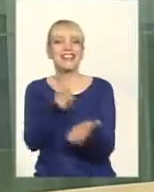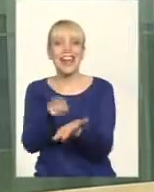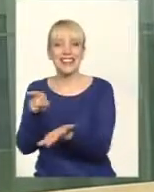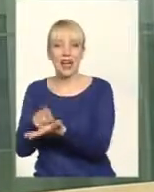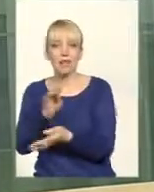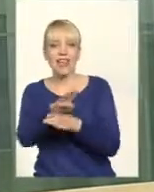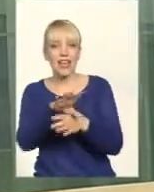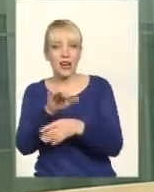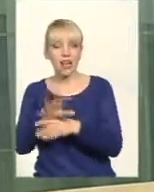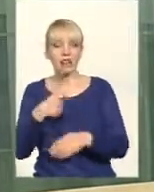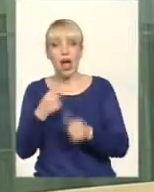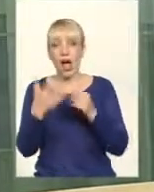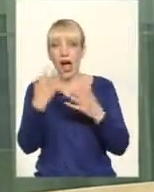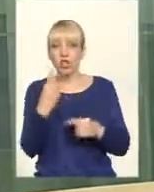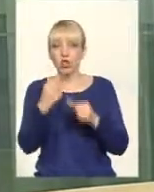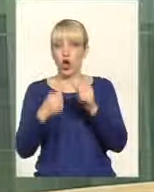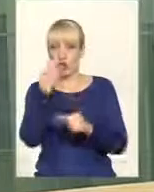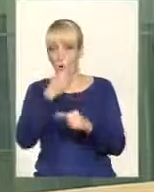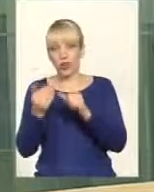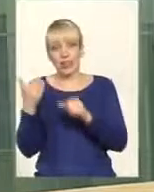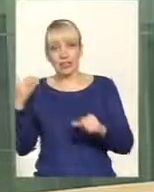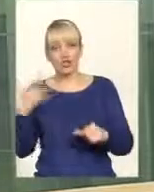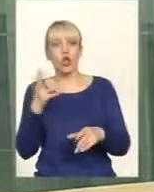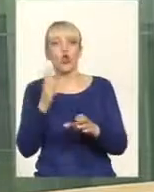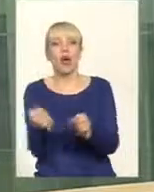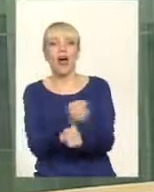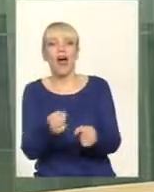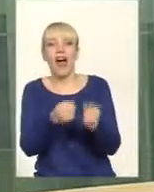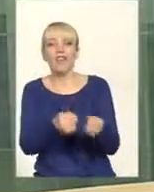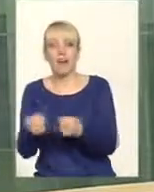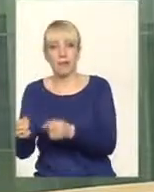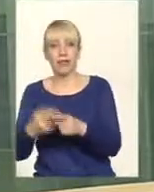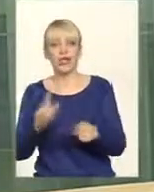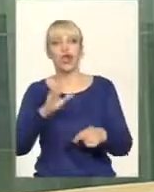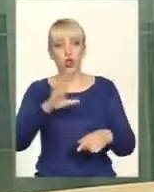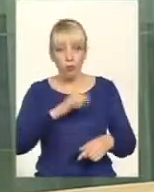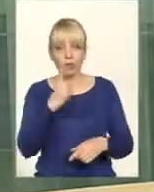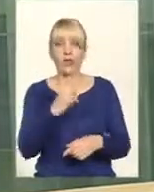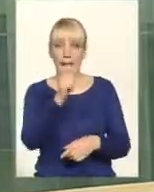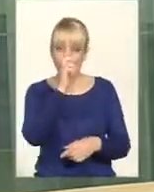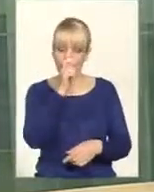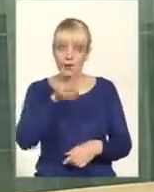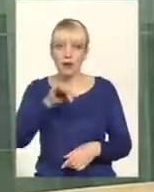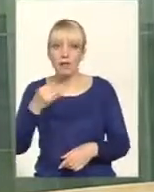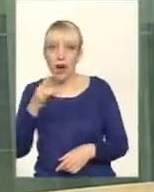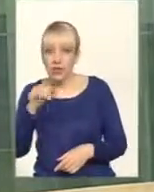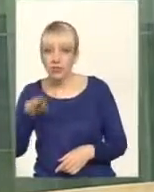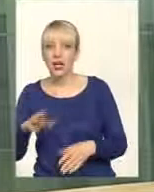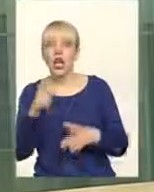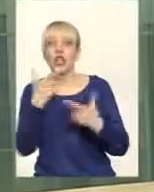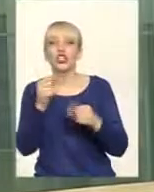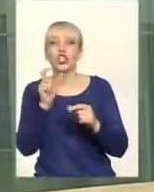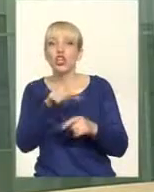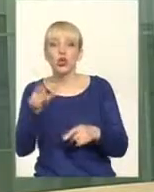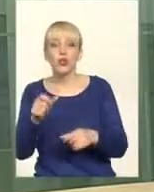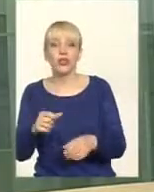Ровно год назад мы еще воевали автоматами. Но был период март и апрель прошлого года, где люди воевали только